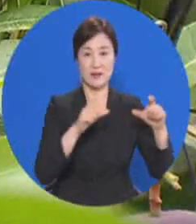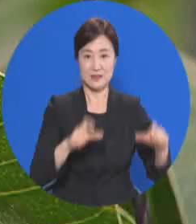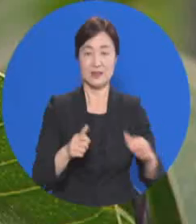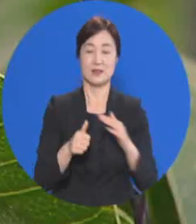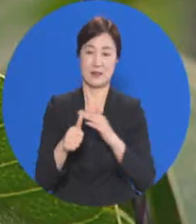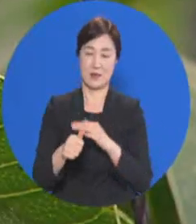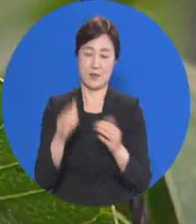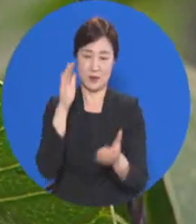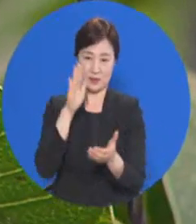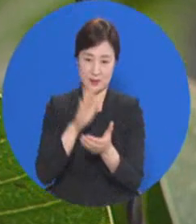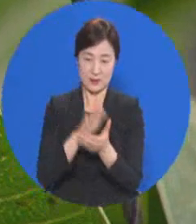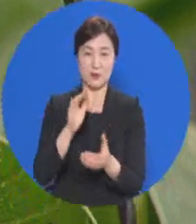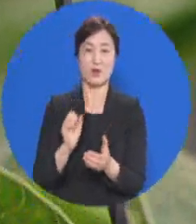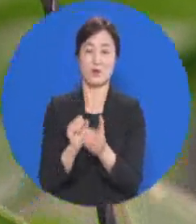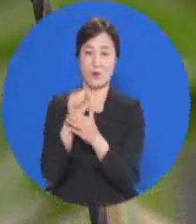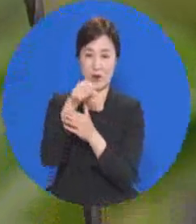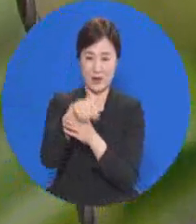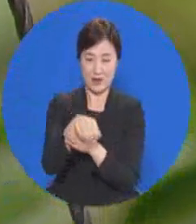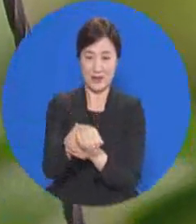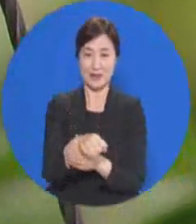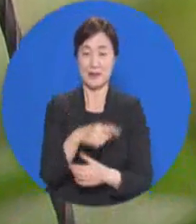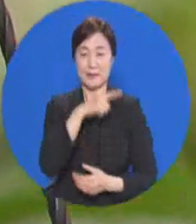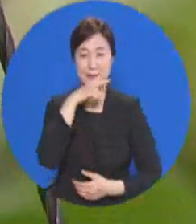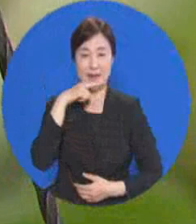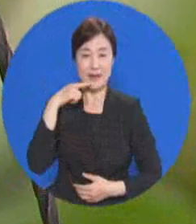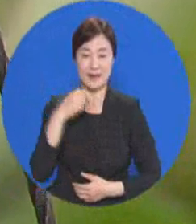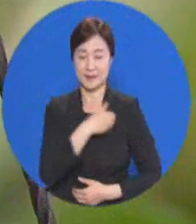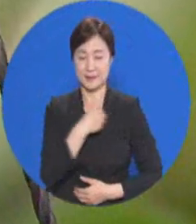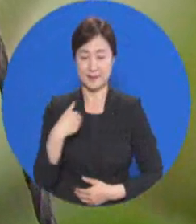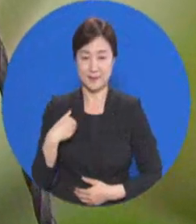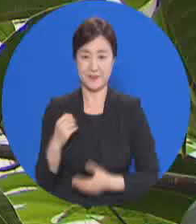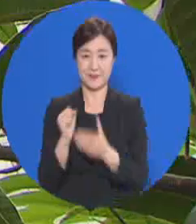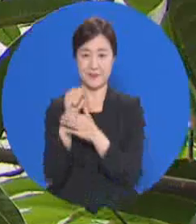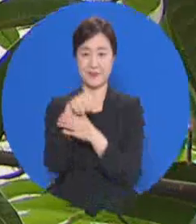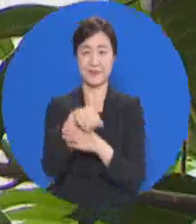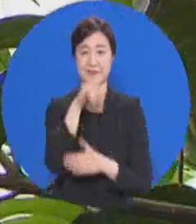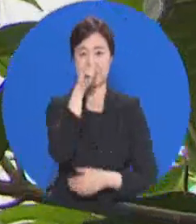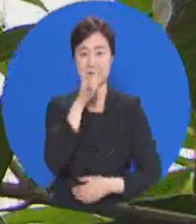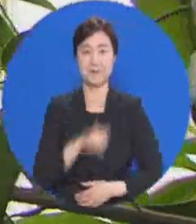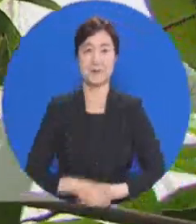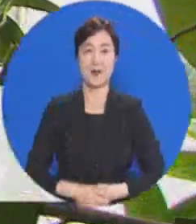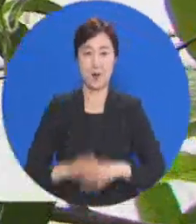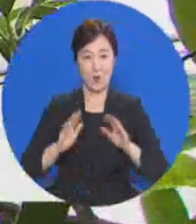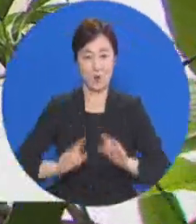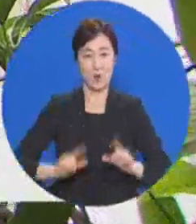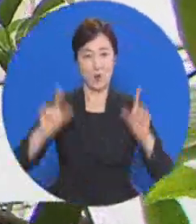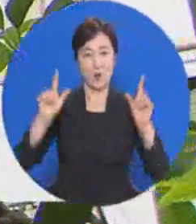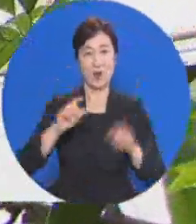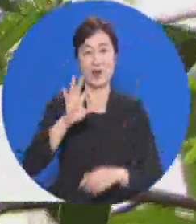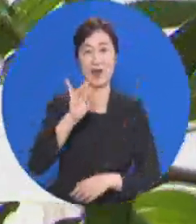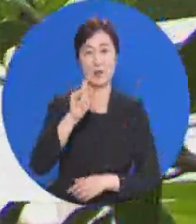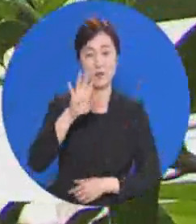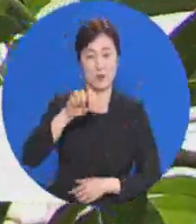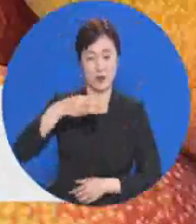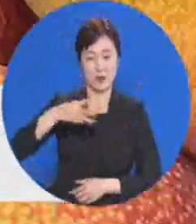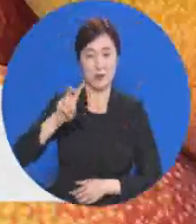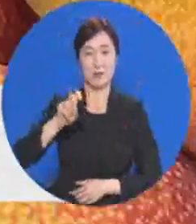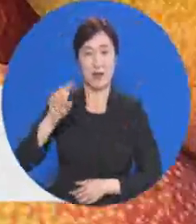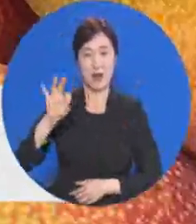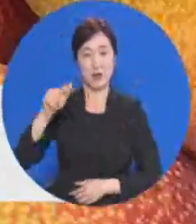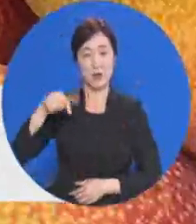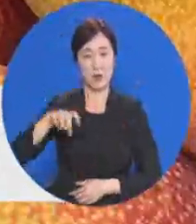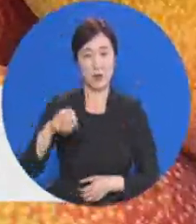과수 애플망고가 붉은 빛깔로 탐스럽게 익어가고 있습니다. 올해 고흥 애플망고 예상